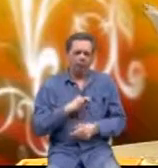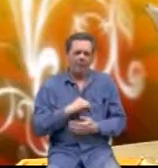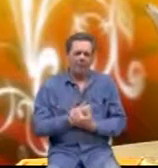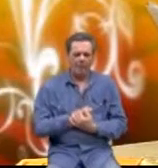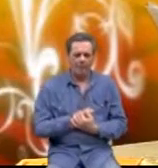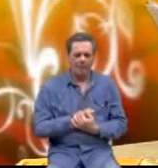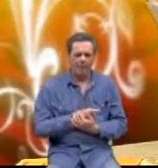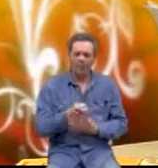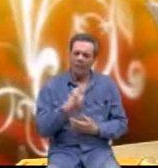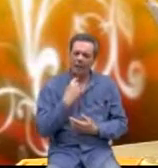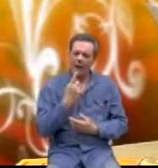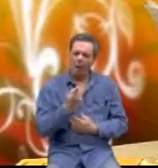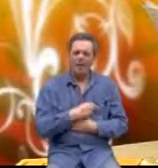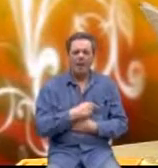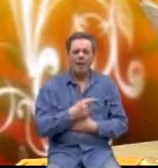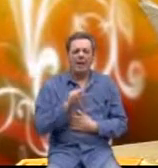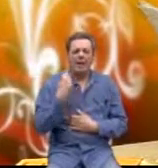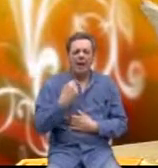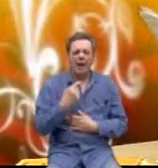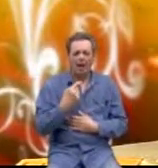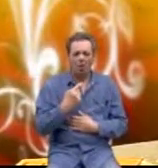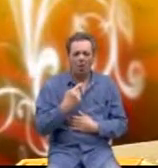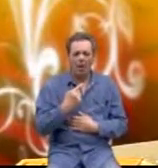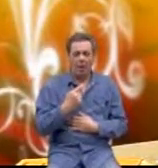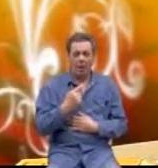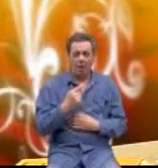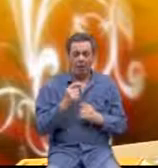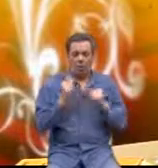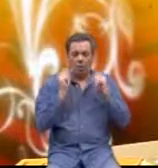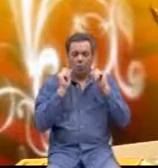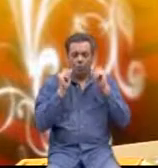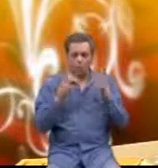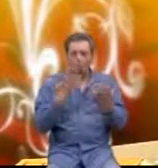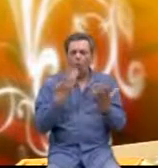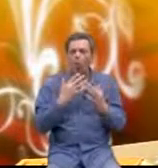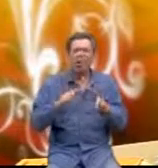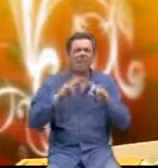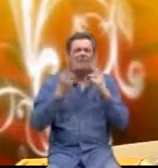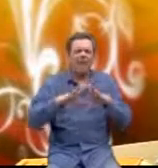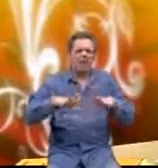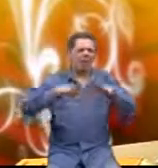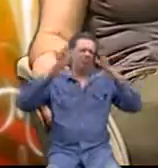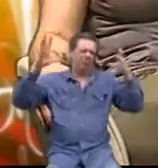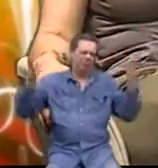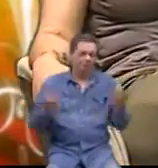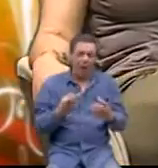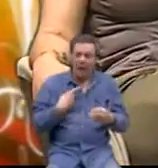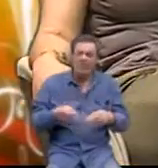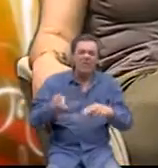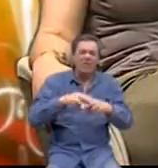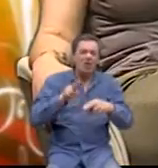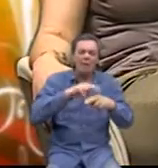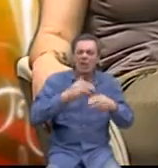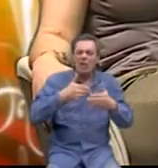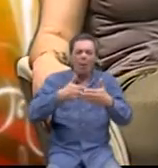to. On je rekao, iako je naizgled paradoksalno, koliko god se svijet globalizira i tako dalje, mi se sve više i više